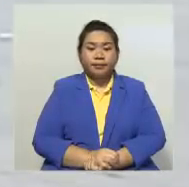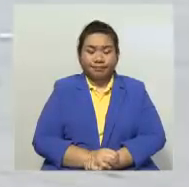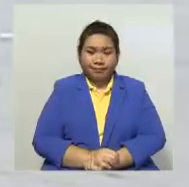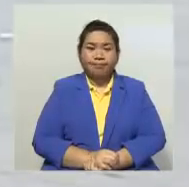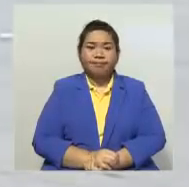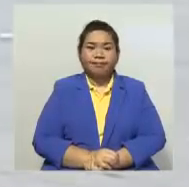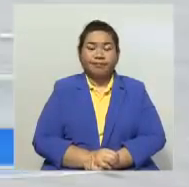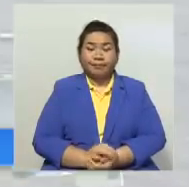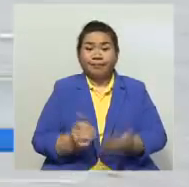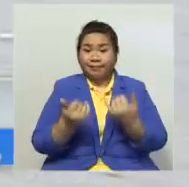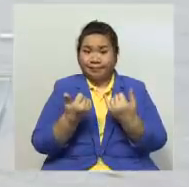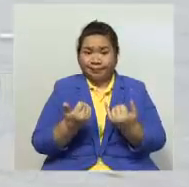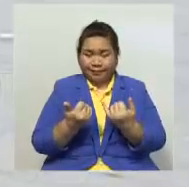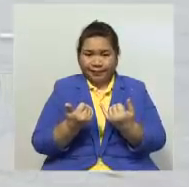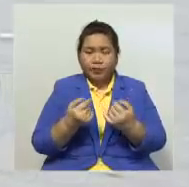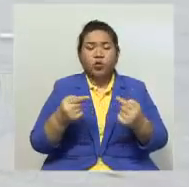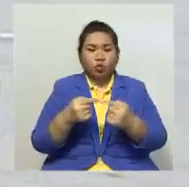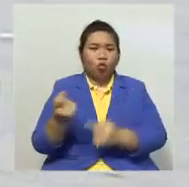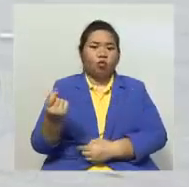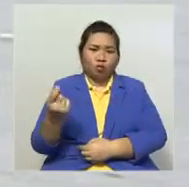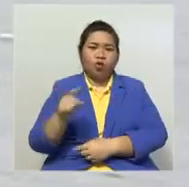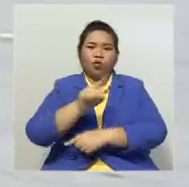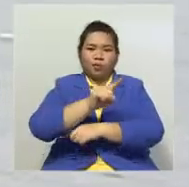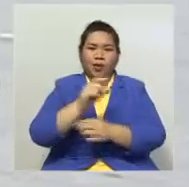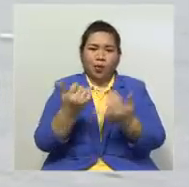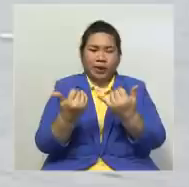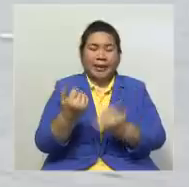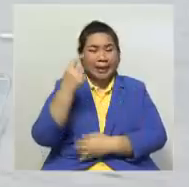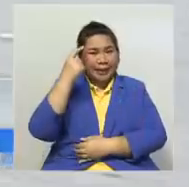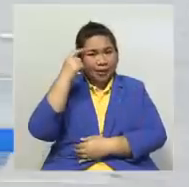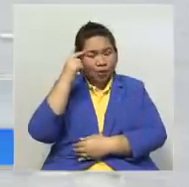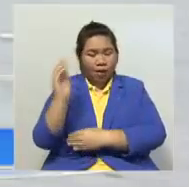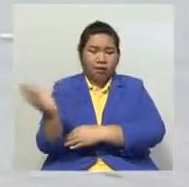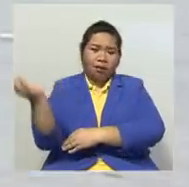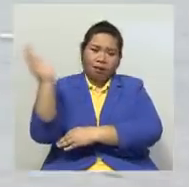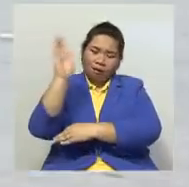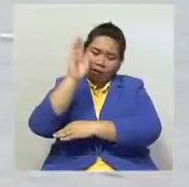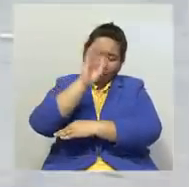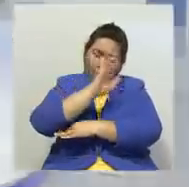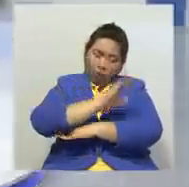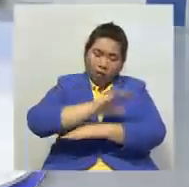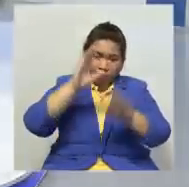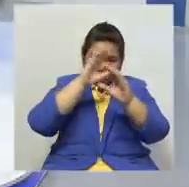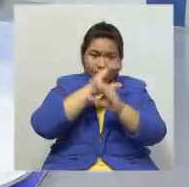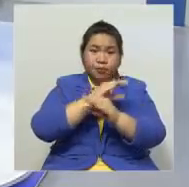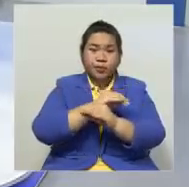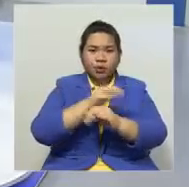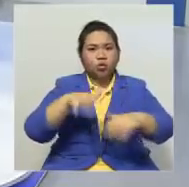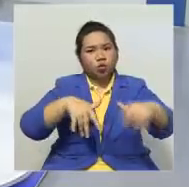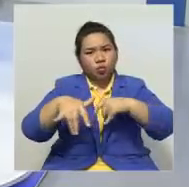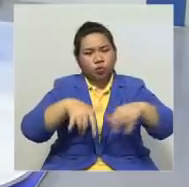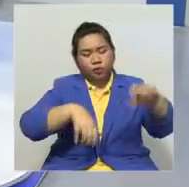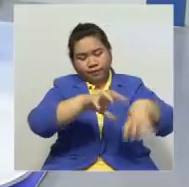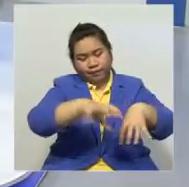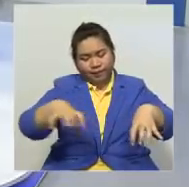ค่ะคุณกรองแก้วคุณปวีณานะคะนี่คือบรรยากาศในช่วงบ่ายวันนี้นะคาดว่าตลอดทั้งวันจนถึงค่ำก็ยังคงจะมีประชาชนหน่วยงานต่าง